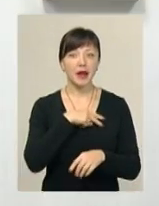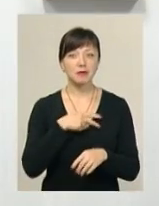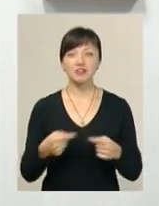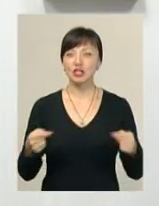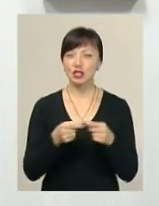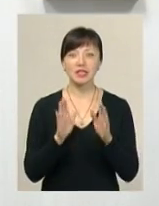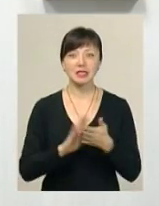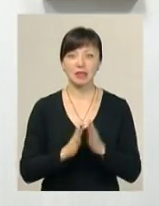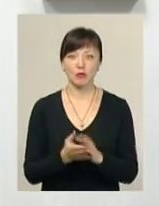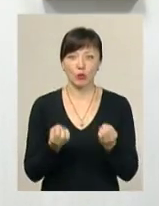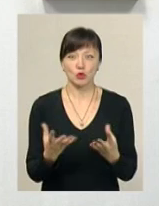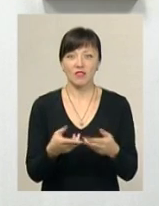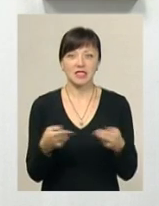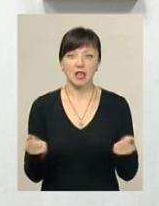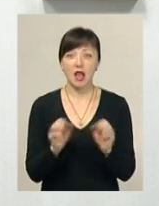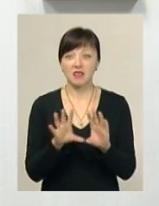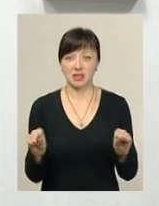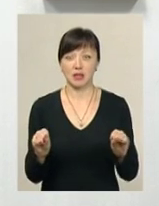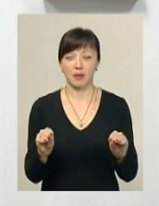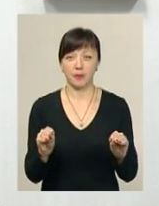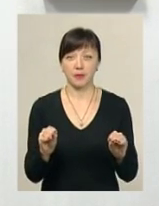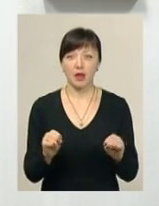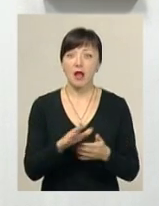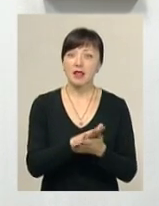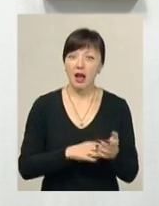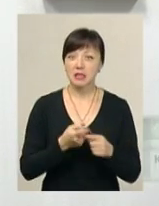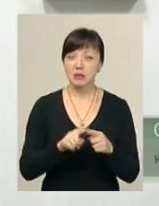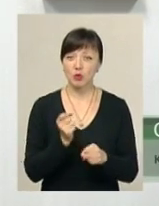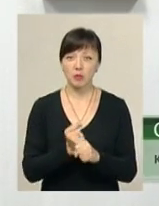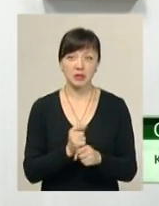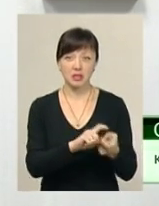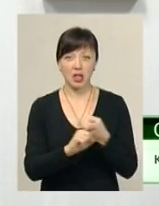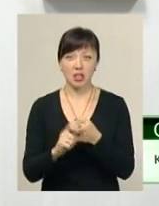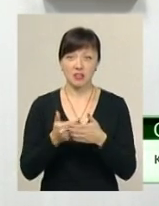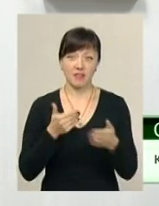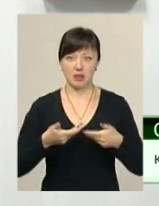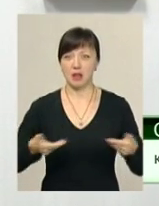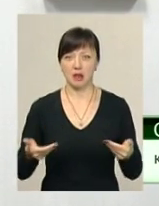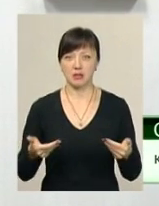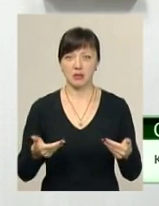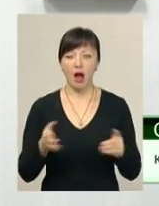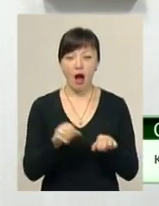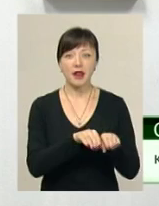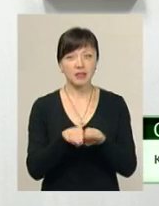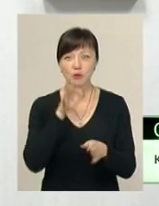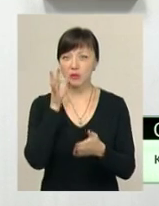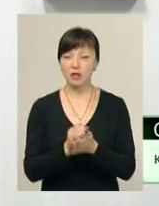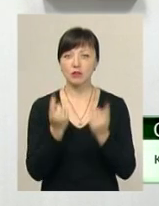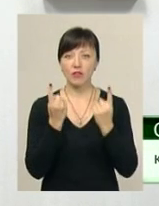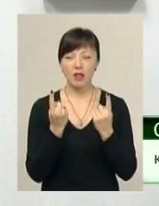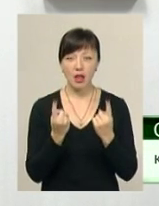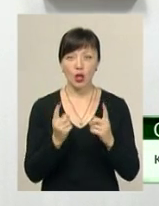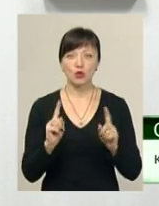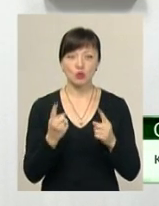статус, тобто це просто визнання і все. Ну, і що далі з цим робити, це вже залежить тільки виключно від нас. А степінь відповідальності надзвичайно велика, тому